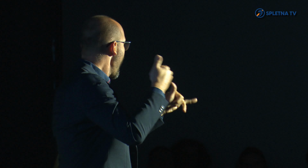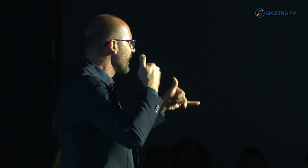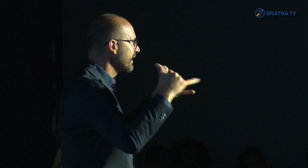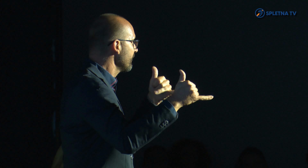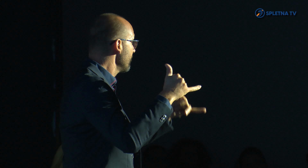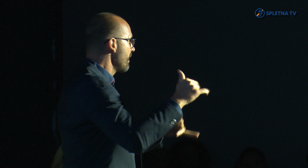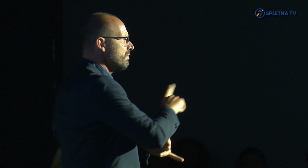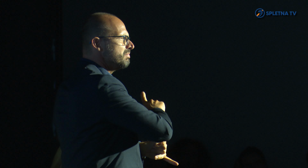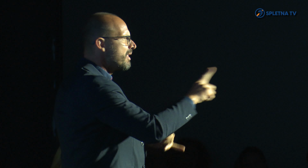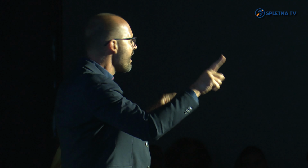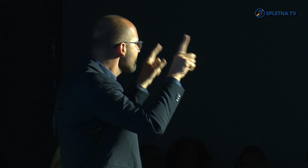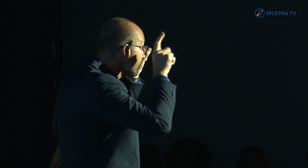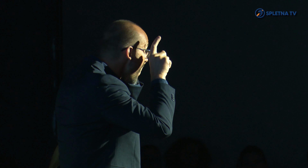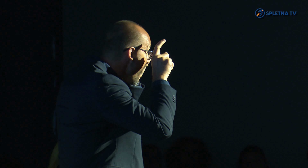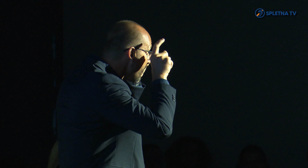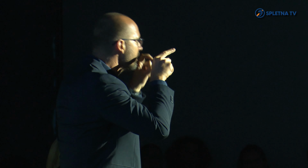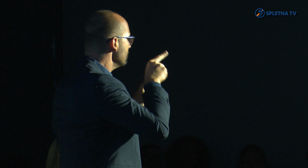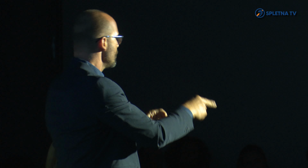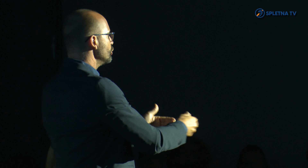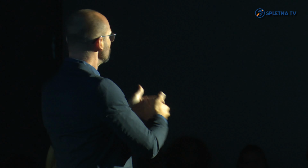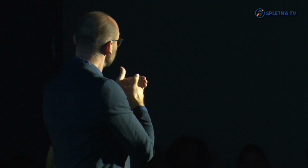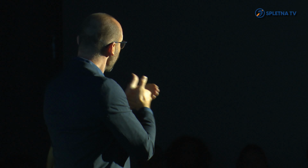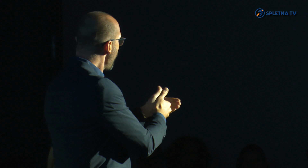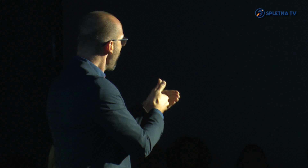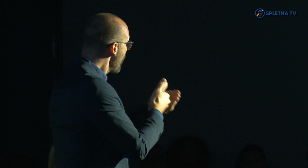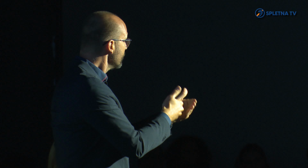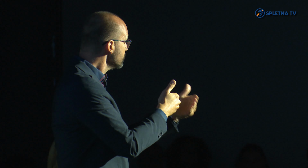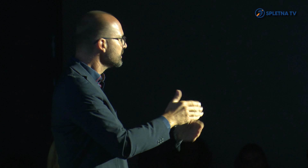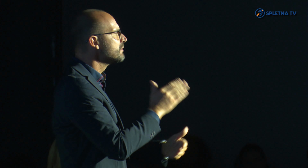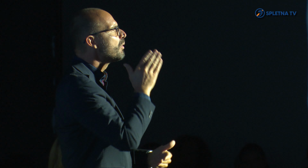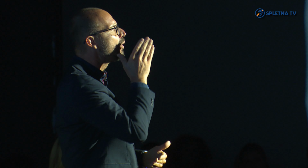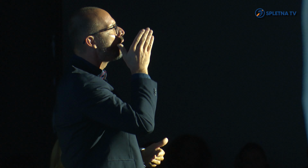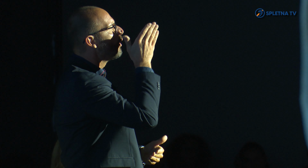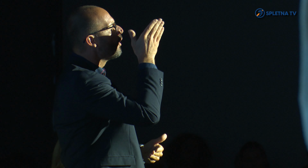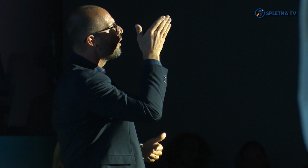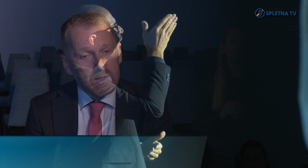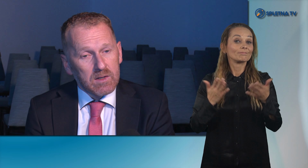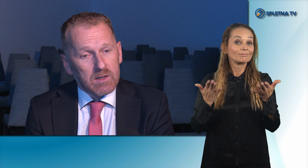vsak, ne vrag le sosed bo.